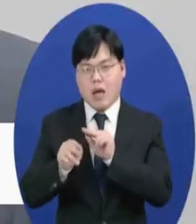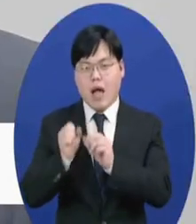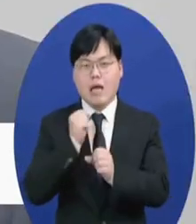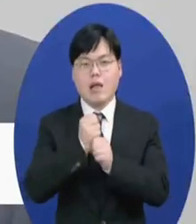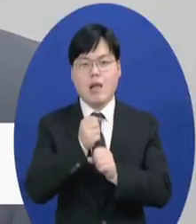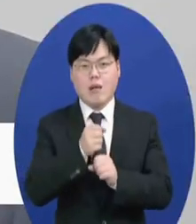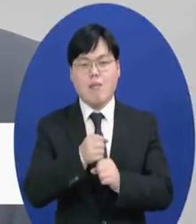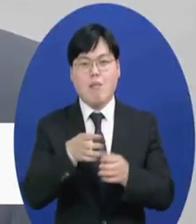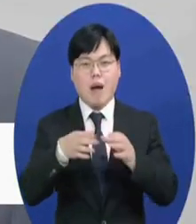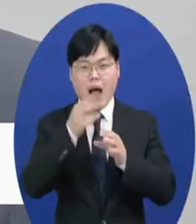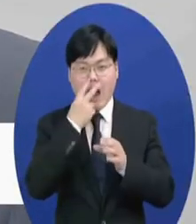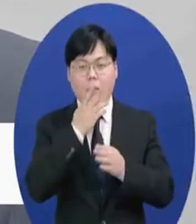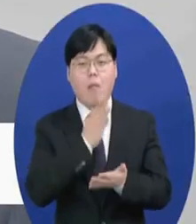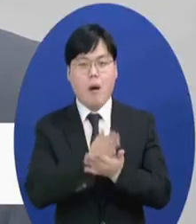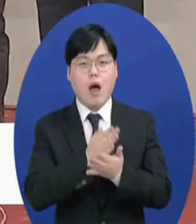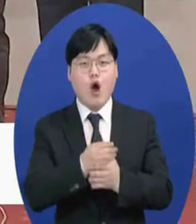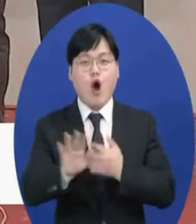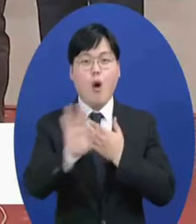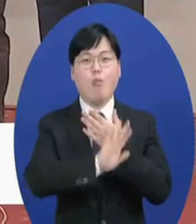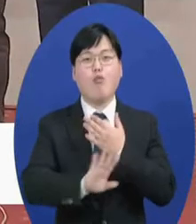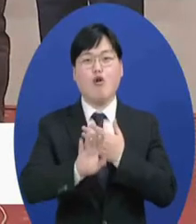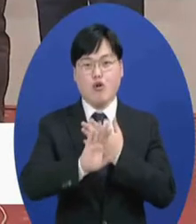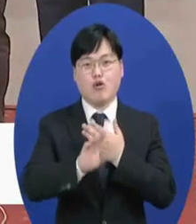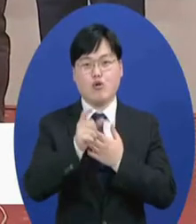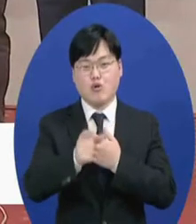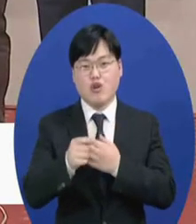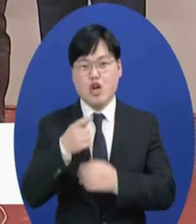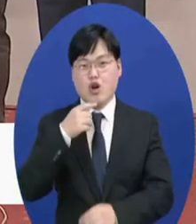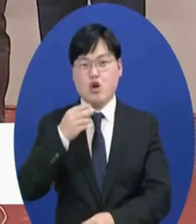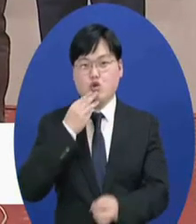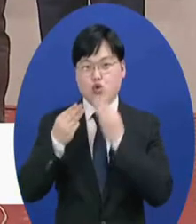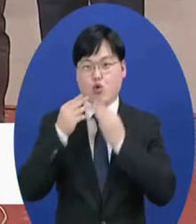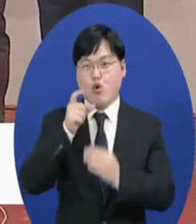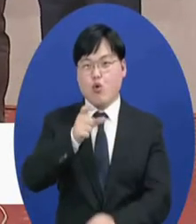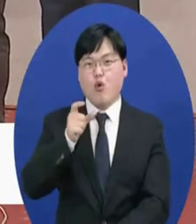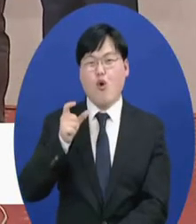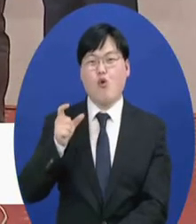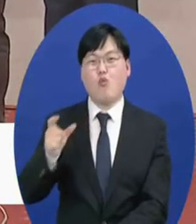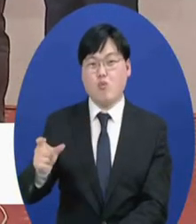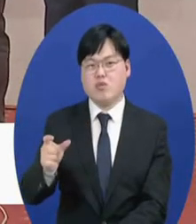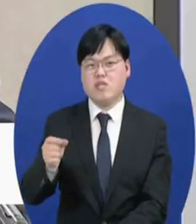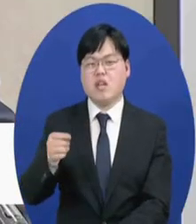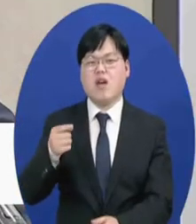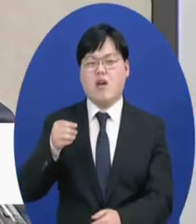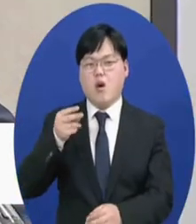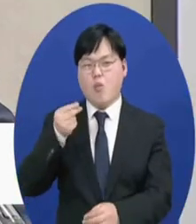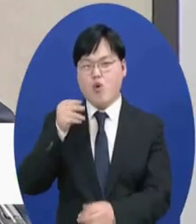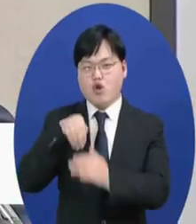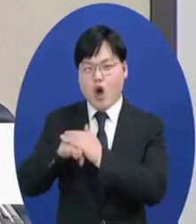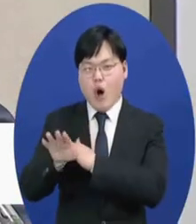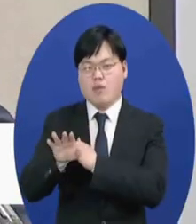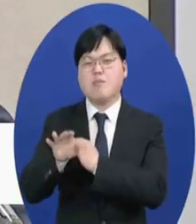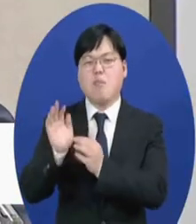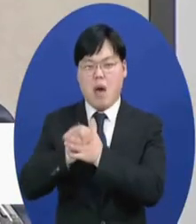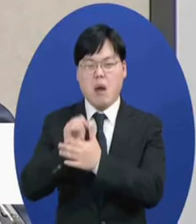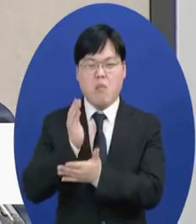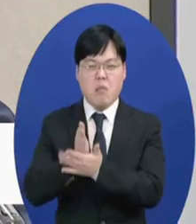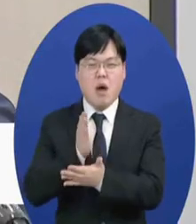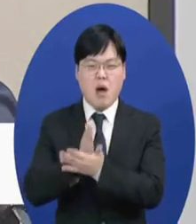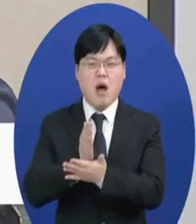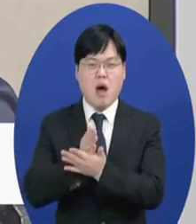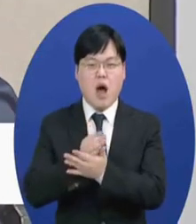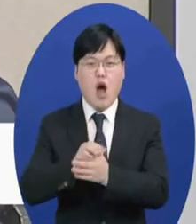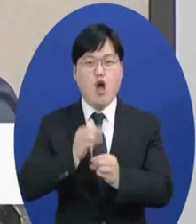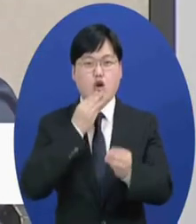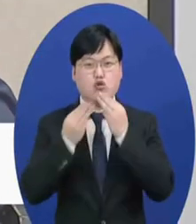хэсгийн гишүүд үзэж байна. Түмчлэн өмгөөлөгч баасан цогт нэр бүхий шүүгчдийн данс руу мөнгө шилжүүлсэн баримт зөвхөцсөн. Хууль хяналтын бусдыг